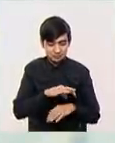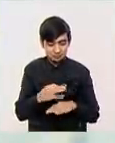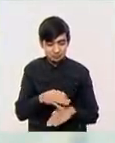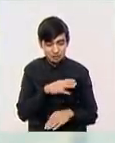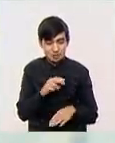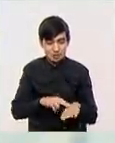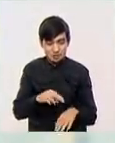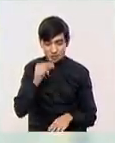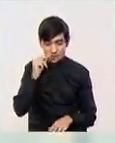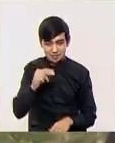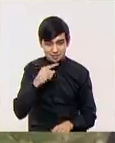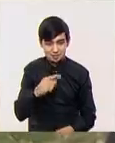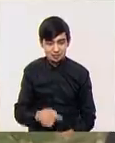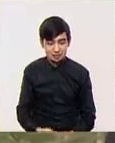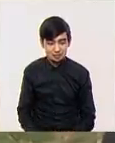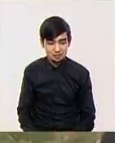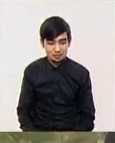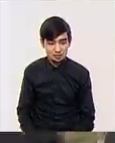бұған полицейлерді кінәлап отыр.